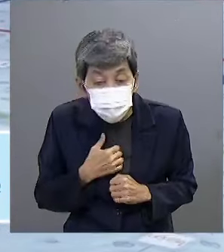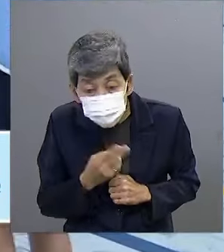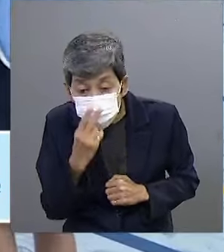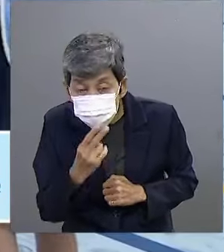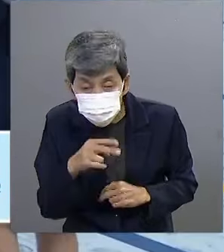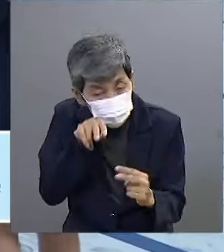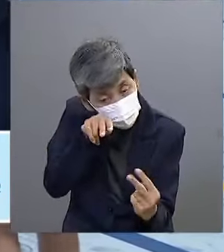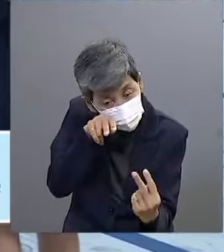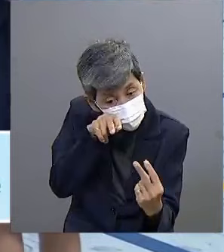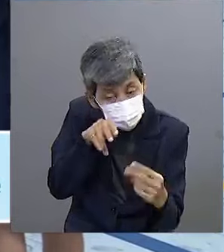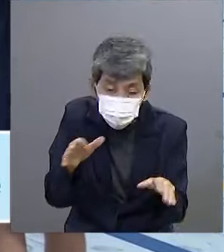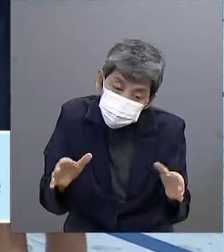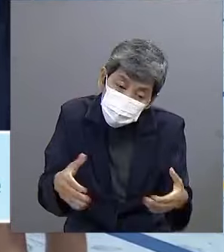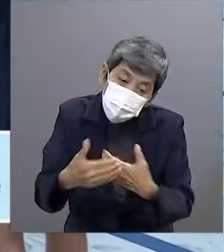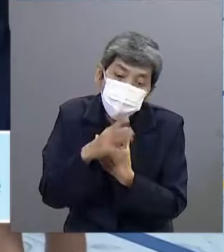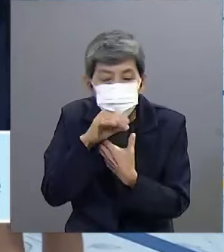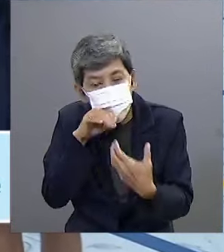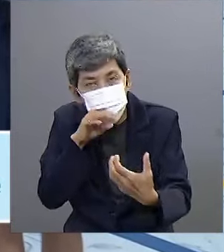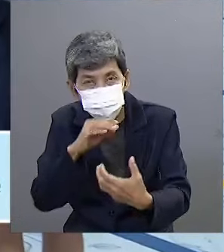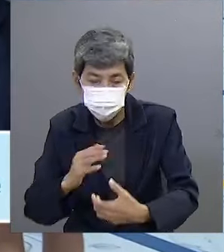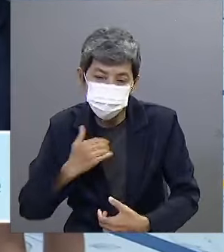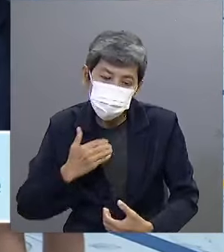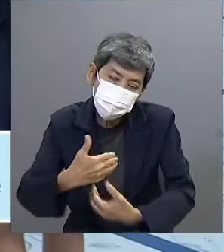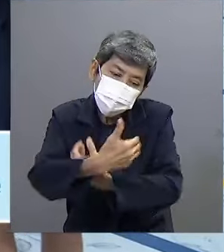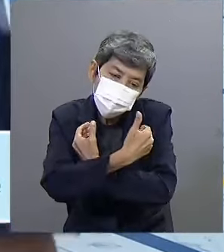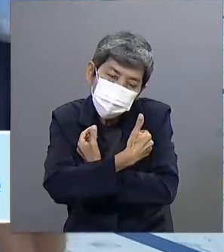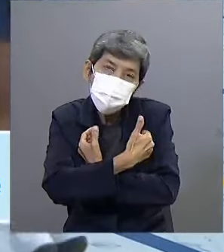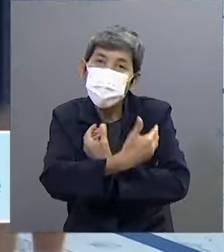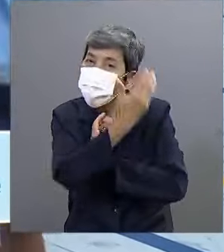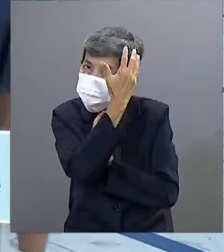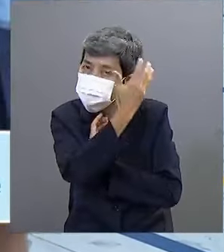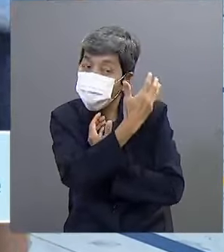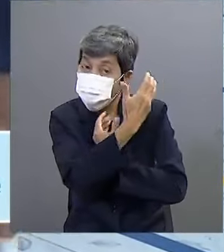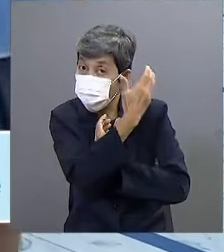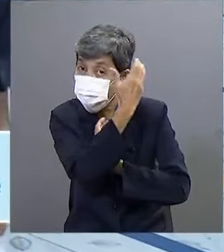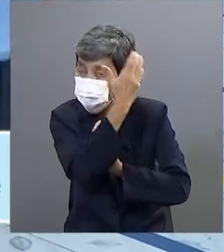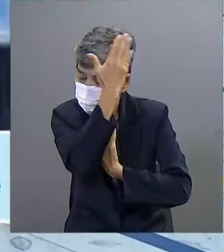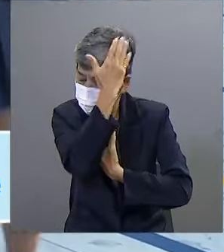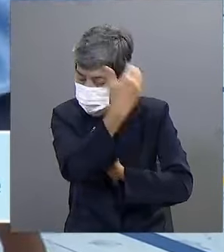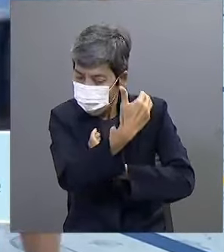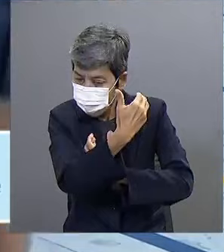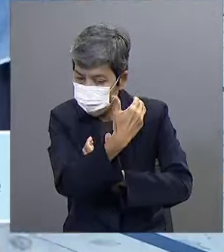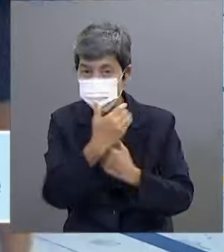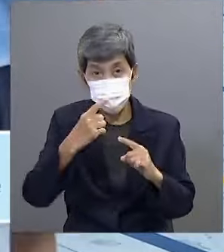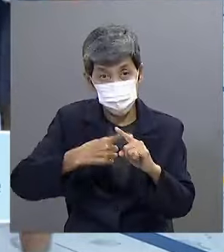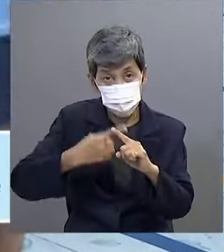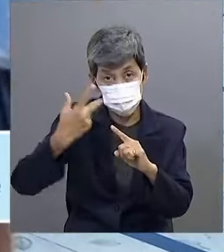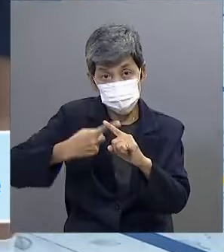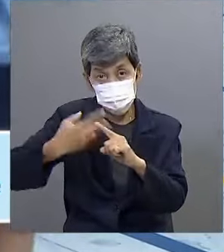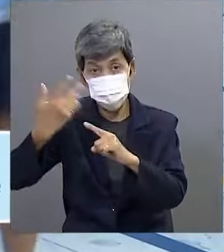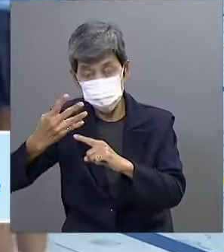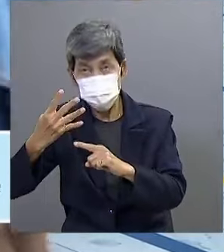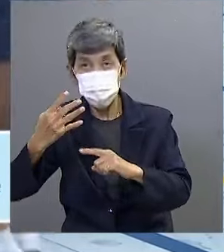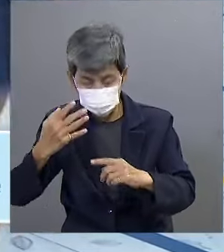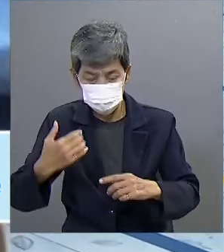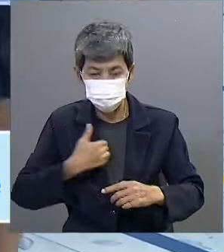อุ้มเขาพูดกับเขาโดยที่มือเนี่ยยังประคองบริเวณท้ายทอยอยู่ค่ะพอสัก 3-4 เดือนนะคะอาจจะเล่นโดยที่พยุงเข